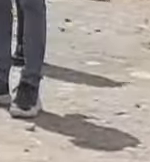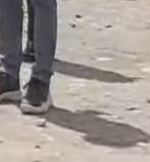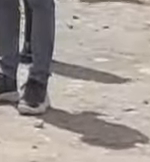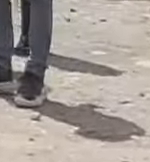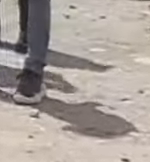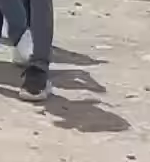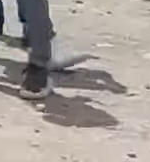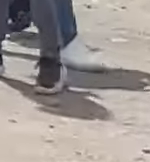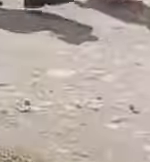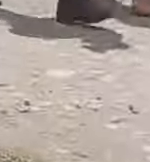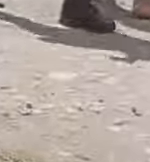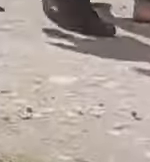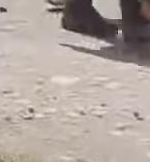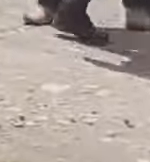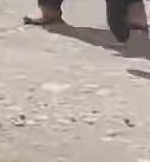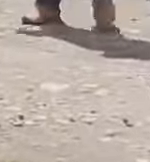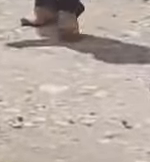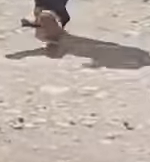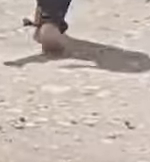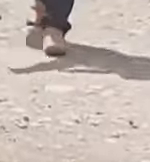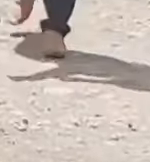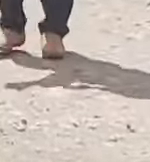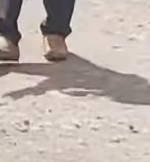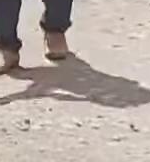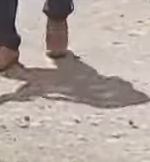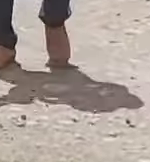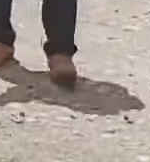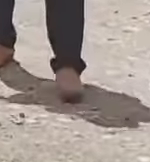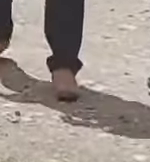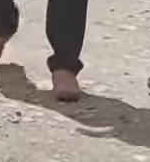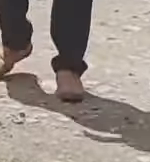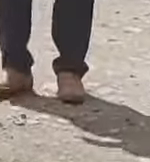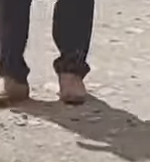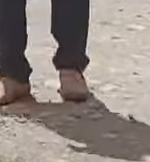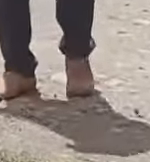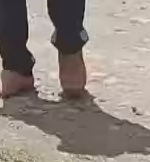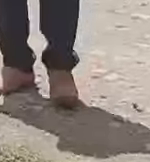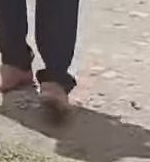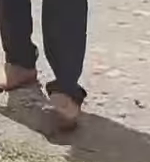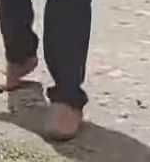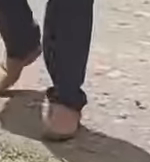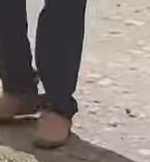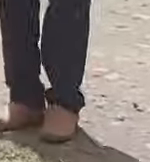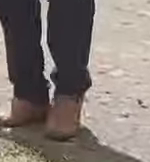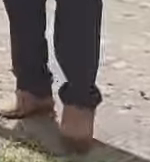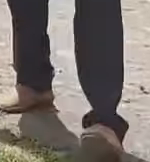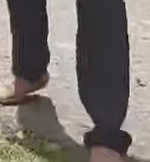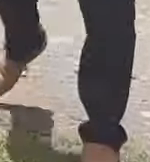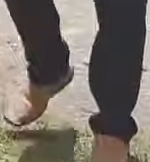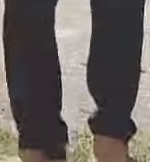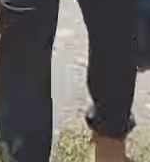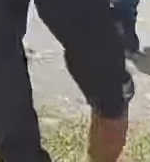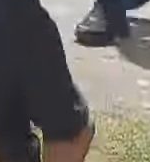Timur. Saat rekonstruksi, pelaku memeragakan 50 adegan hingga membunuh korban secara mutilasi.